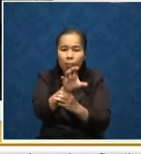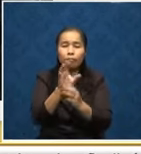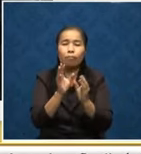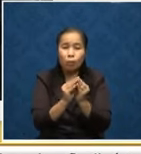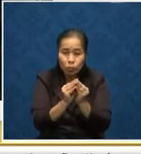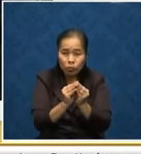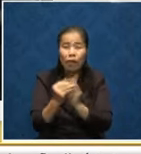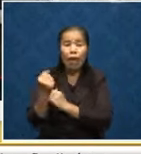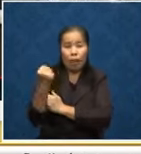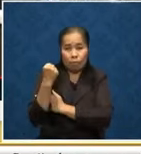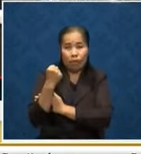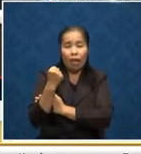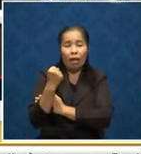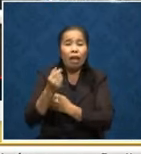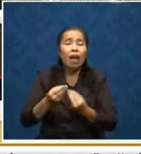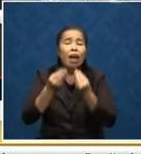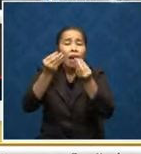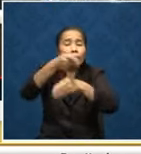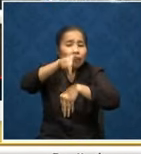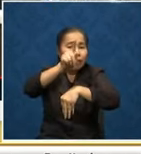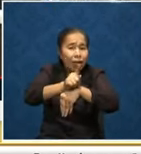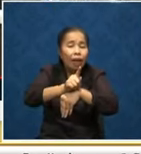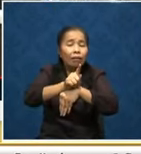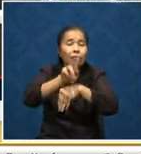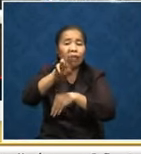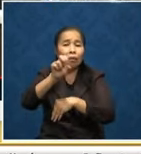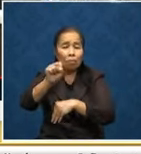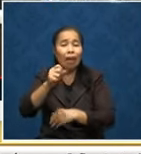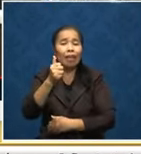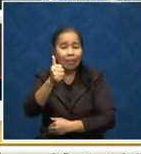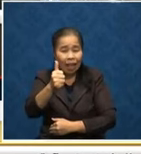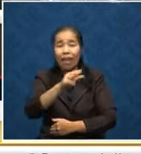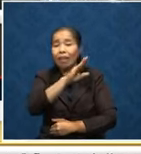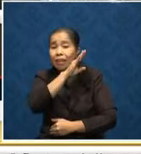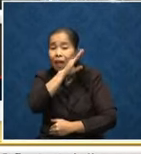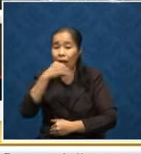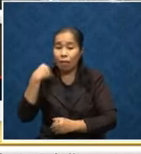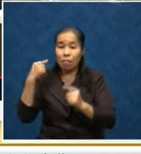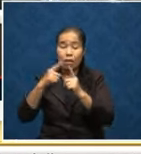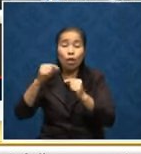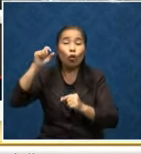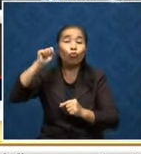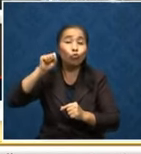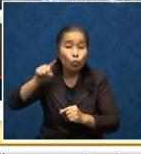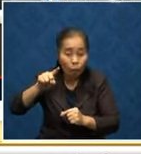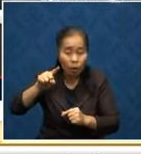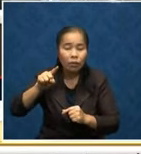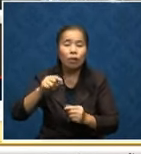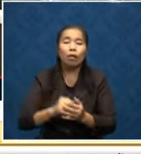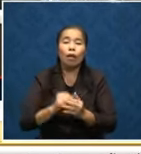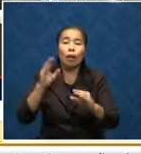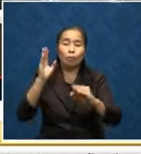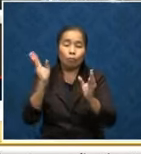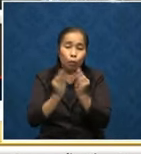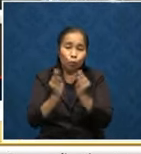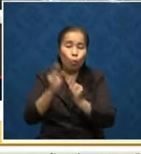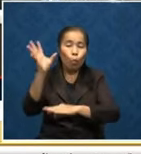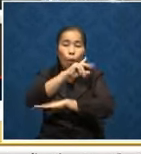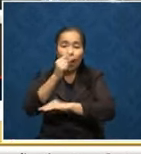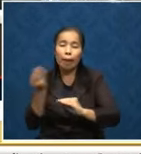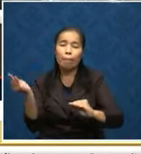ก็ให้อำนาจท่านประธานสภาเนี่ยสามารถเรียกประชุมเพิ่มเติมถ้ามีเหตุความจำเป็นและเร่งด่วนได้ผมว่าด้วย